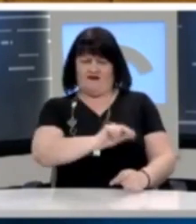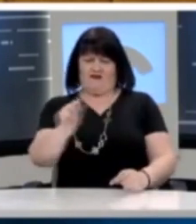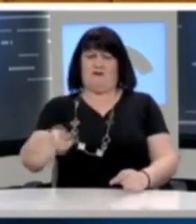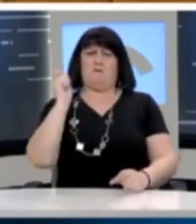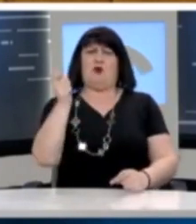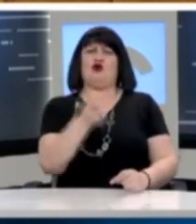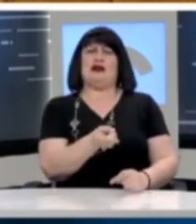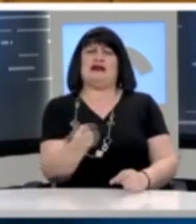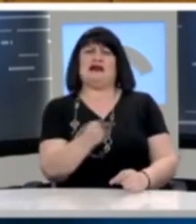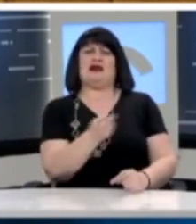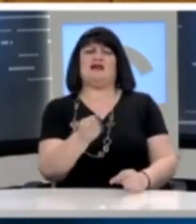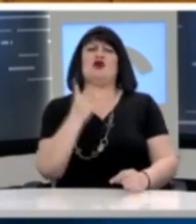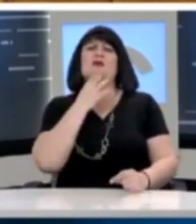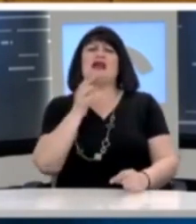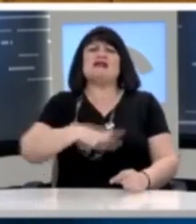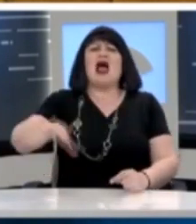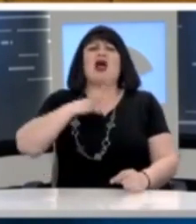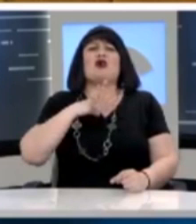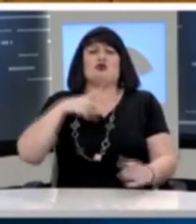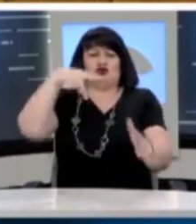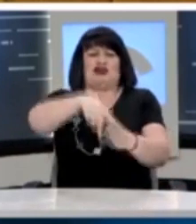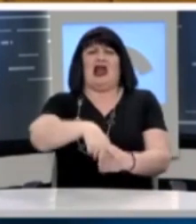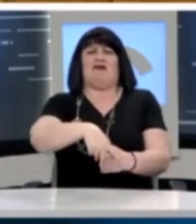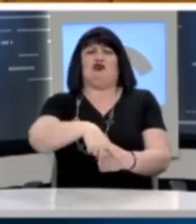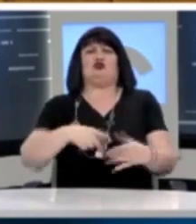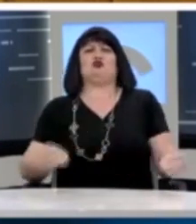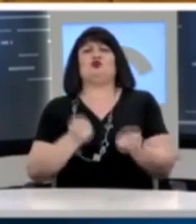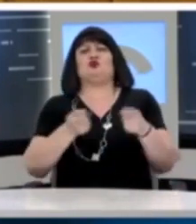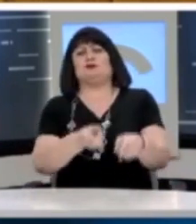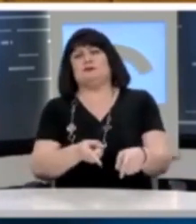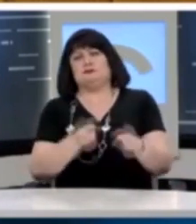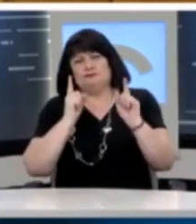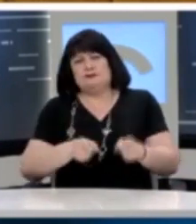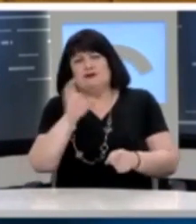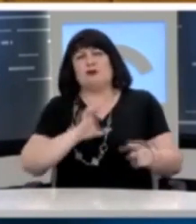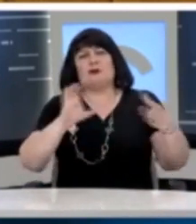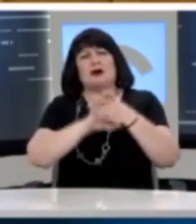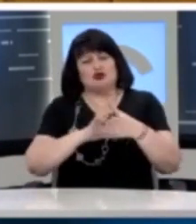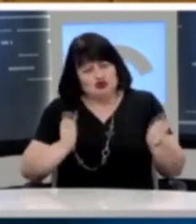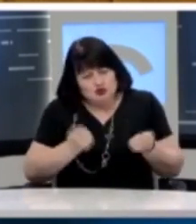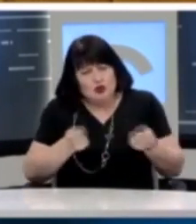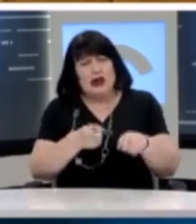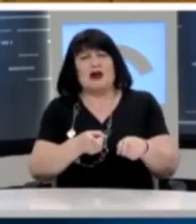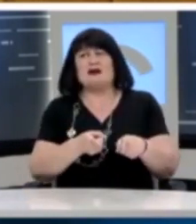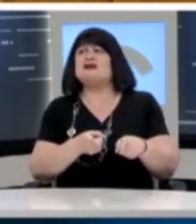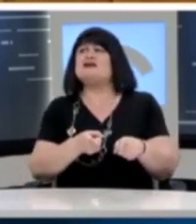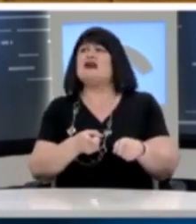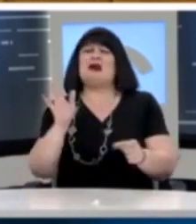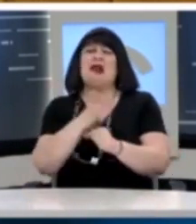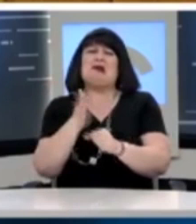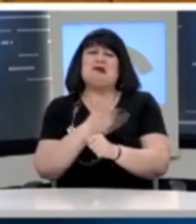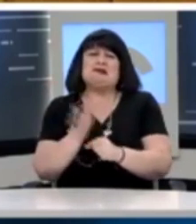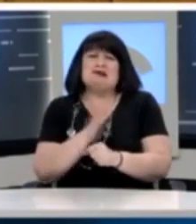πολιτική για τη σύγχρονη σκλαβιά που έχετε διαμορφώσει, αφού στηρίζετε και υλοποιείτε τις αποφάσεις της Ευρωπαϊκής Ένωσης που δεν αφήνουν τίποτα